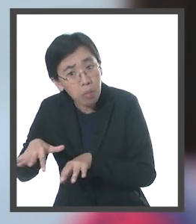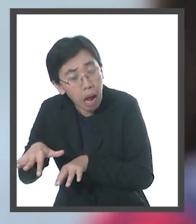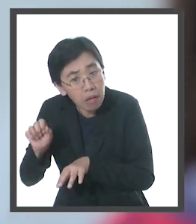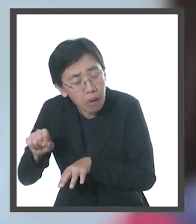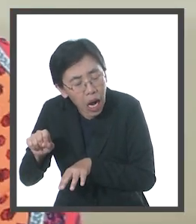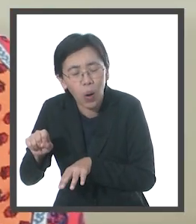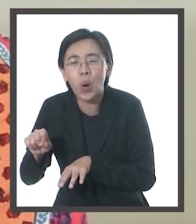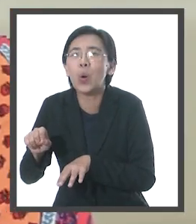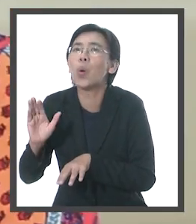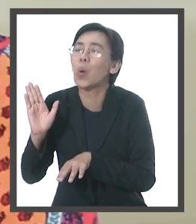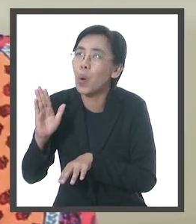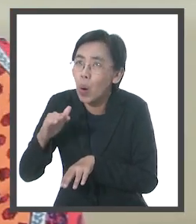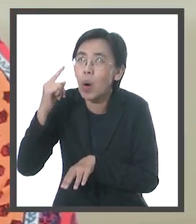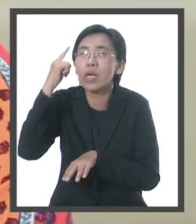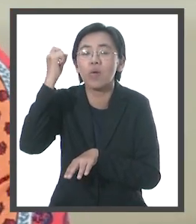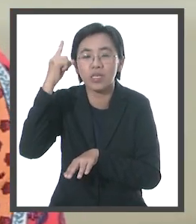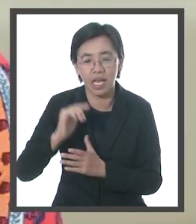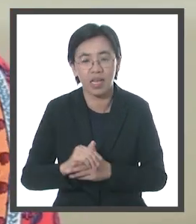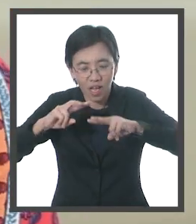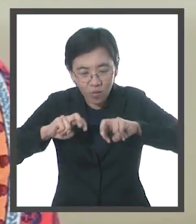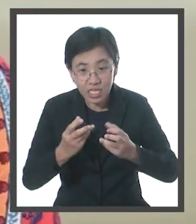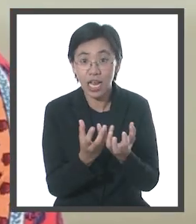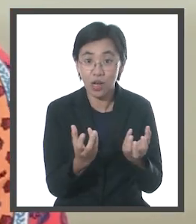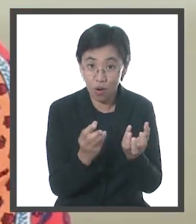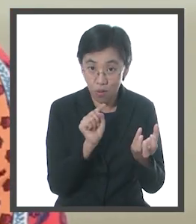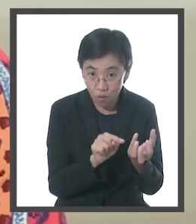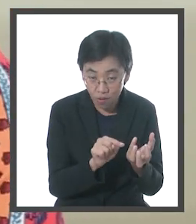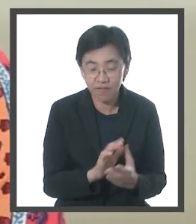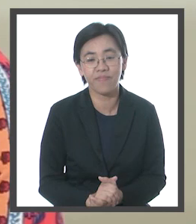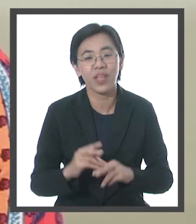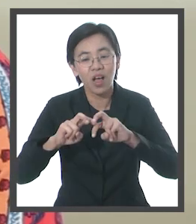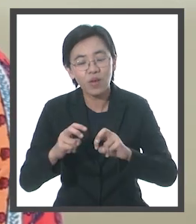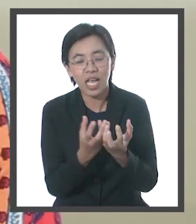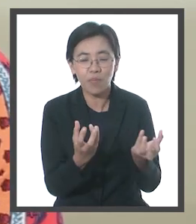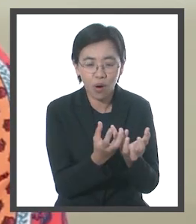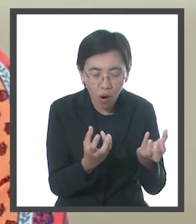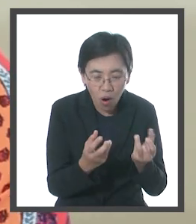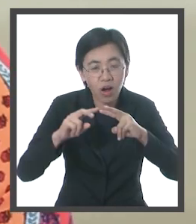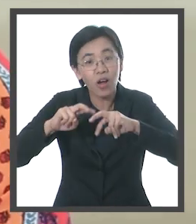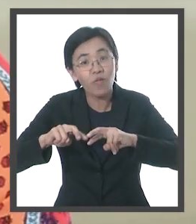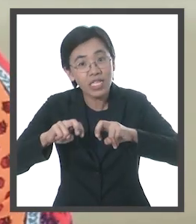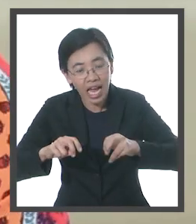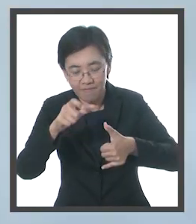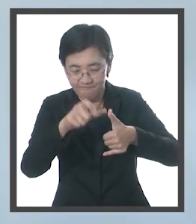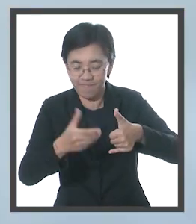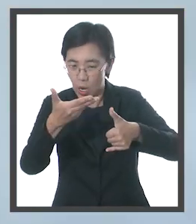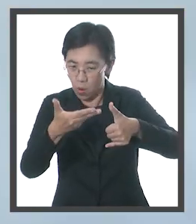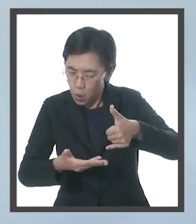พราะฉะนั้นก็เหมือนเราวิจัยทั้งสินค้า productผลิตภัณฑ์แล้วก็วิจัยทั้งพฤติ